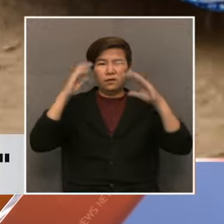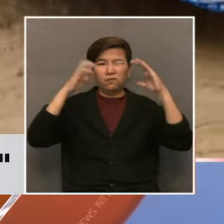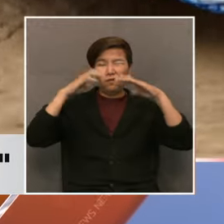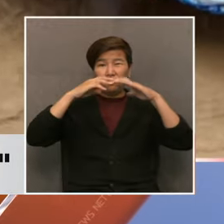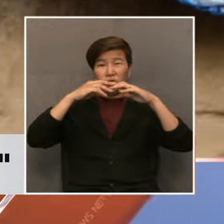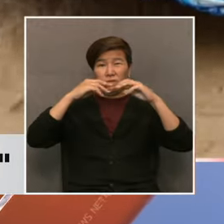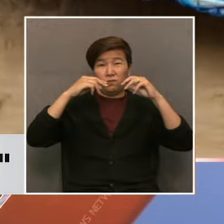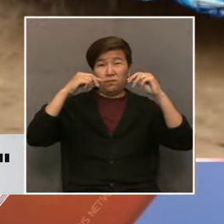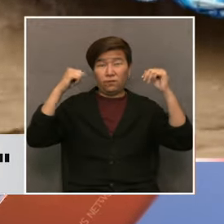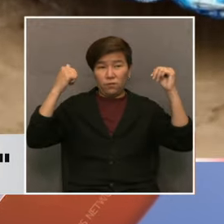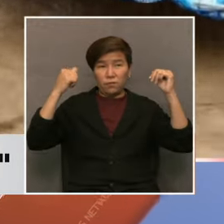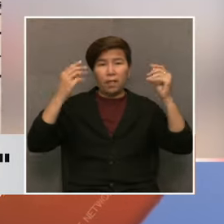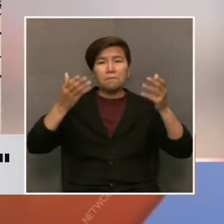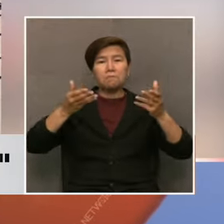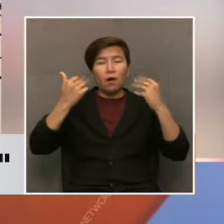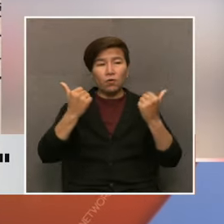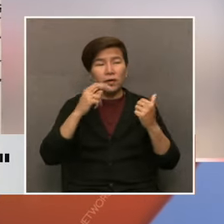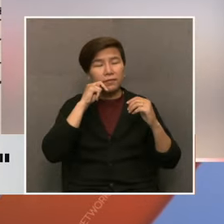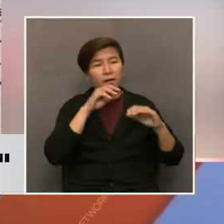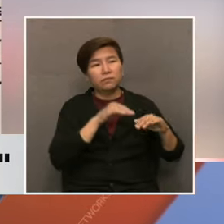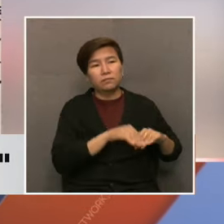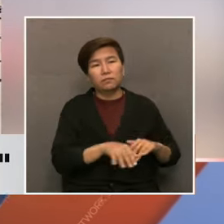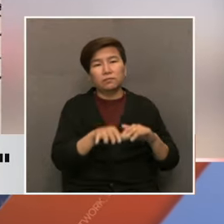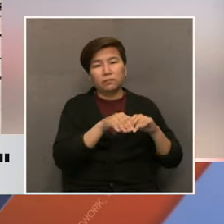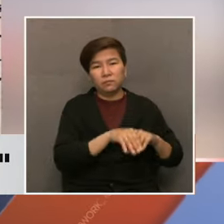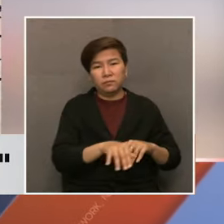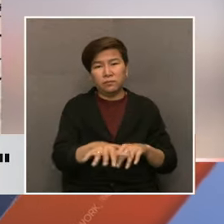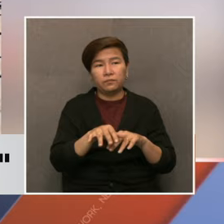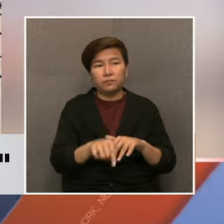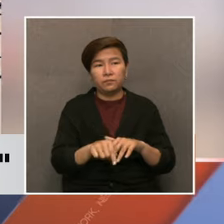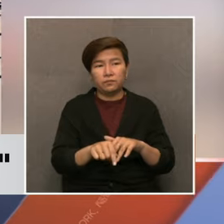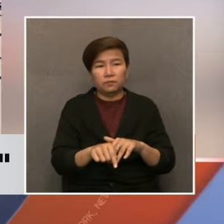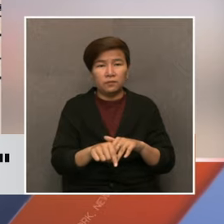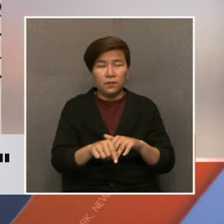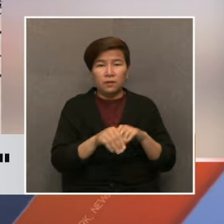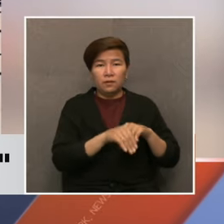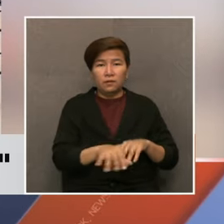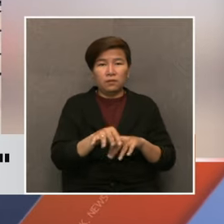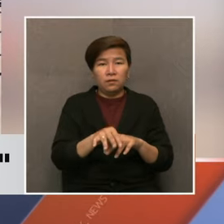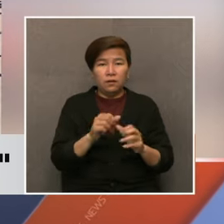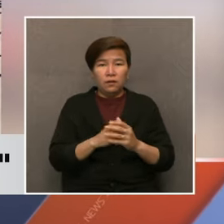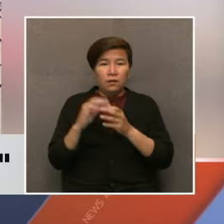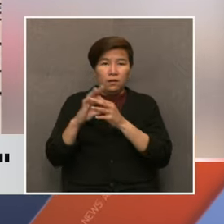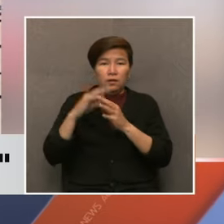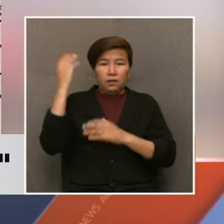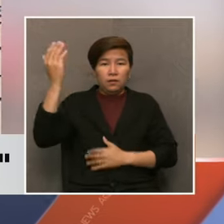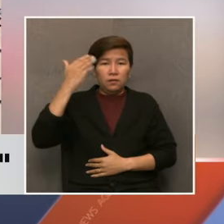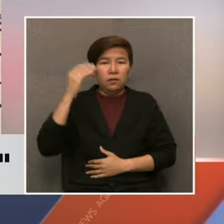ซาลงไปแต่ปริมาณน้ำที่ยังคงไหลอยู่โดยเฉพาะในพื้นที่ที่รองรับน้ำฝนจากอิทธิพลของพายุอย่